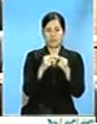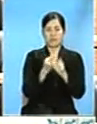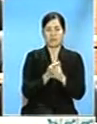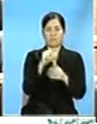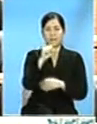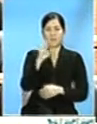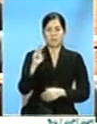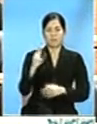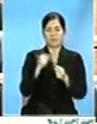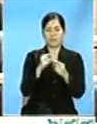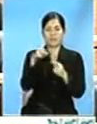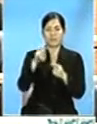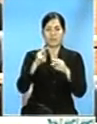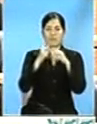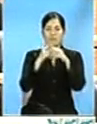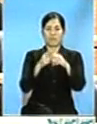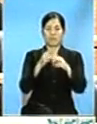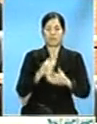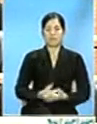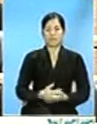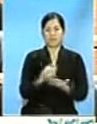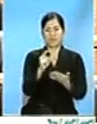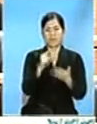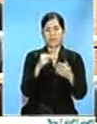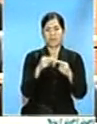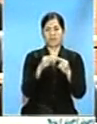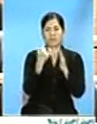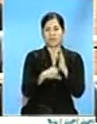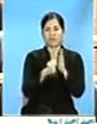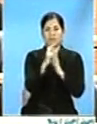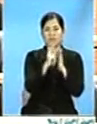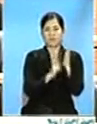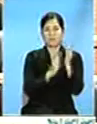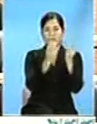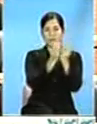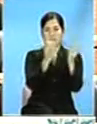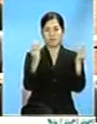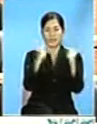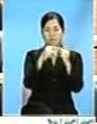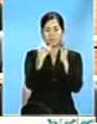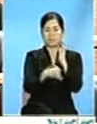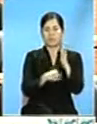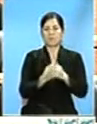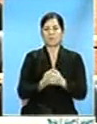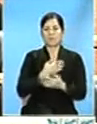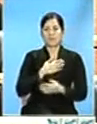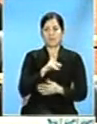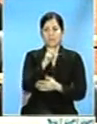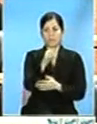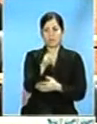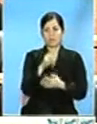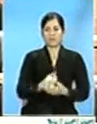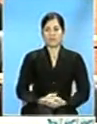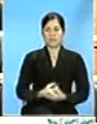ชน์ต่อตัวเองเข้าข่ายผิดรัฐธรรมนูญกับผมขอถามต่อถามกลับนะ